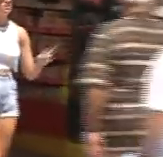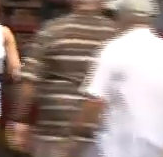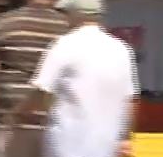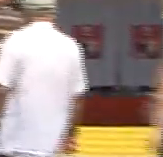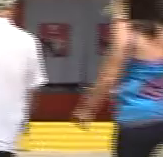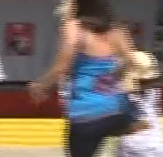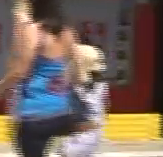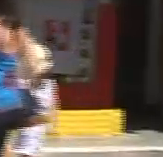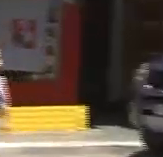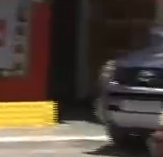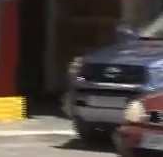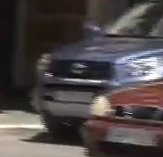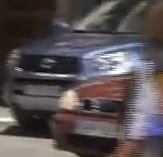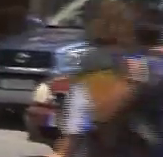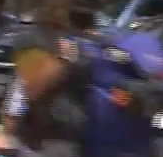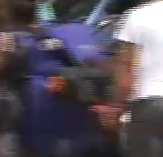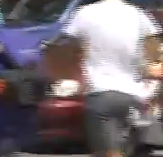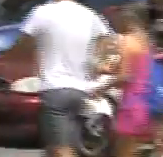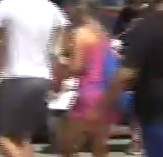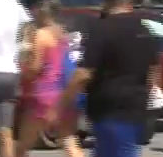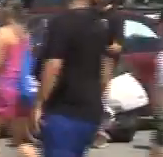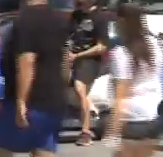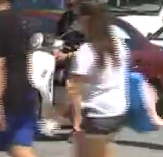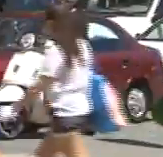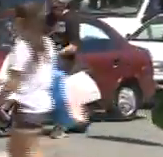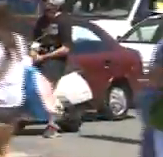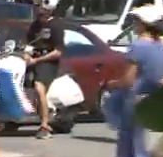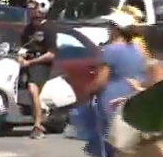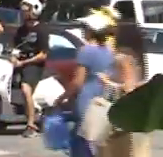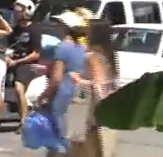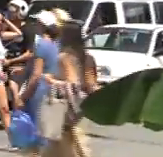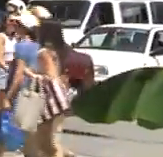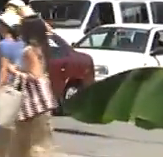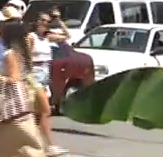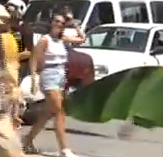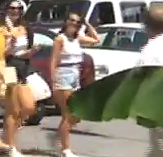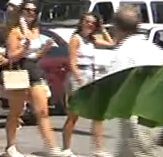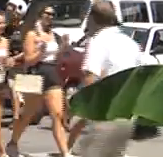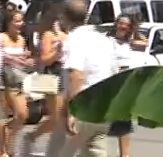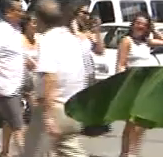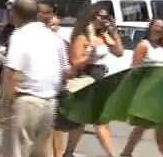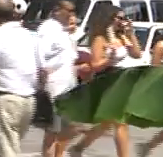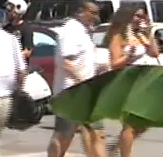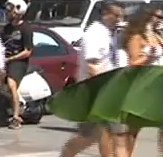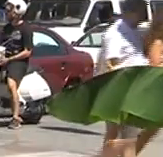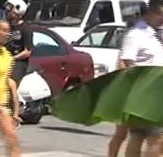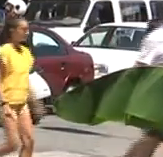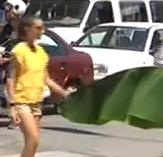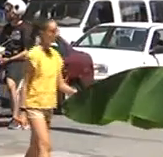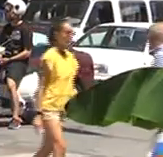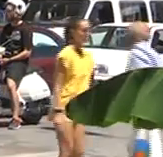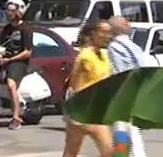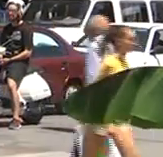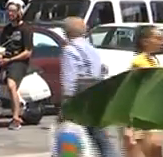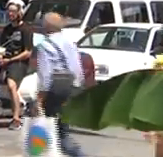προληπτικός εργαστηριακός έλεγχος για τον νέο κορονοϊό όλων όσων επιστρέφουν από άδειες στις μονάδες φροντίδας ηλικιωμένων και αυτούς που εργάζονται σε